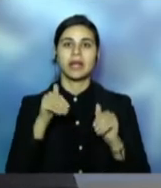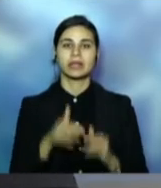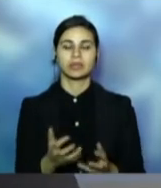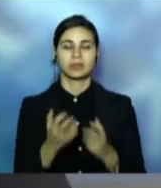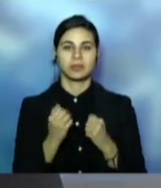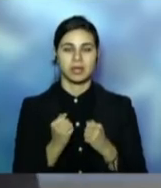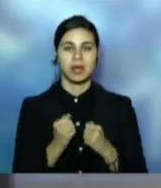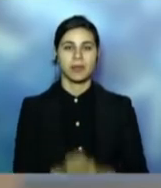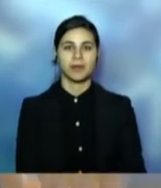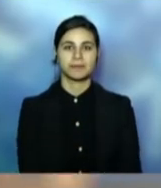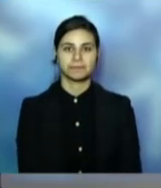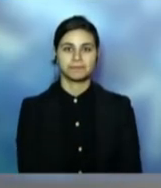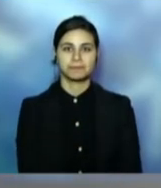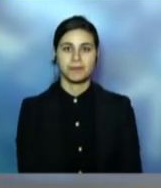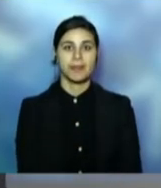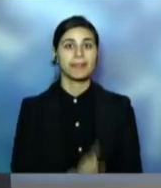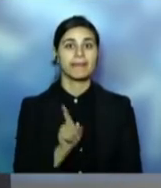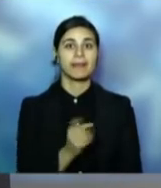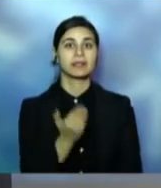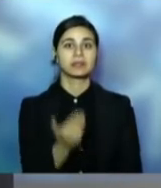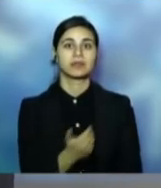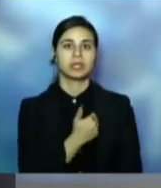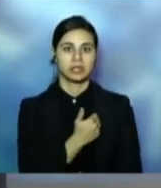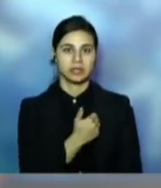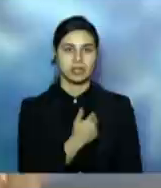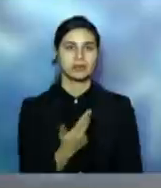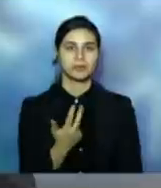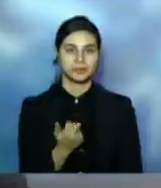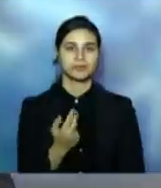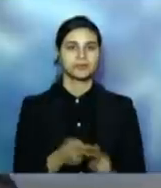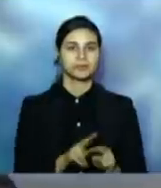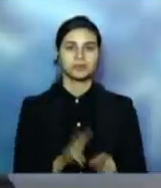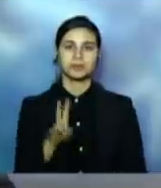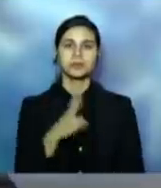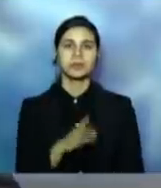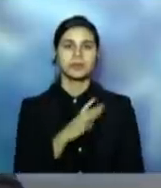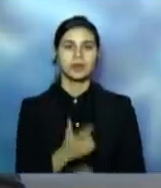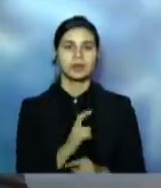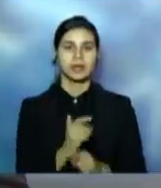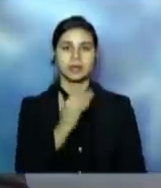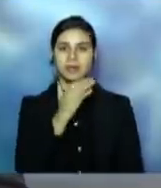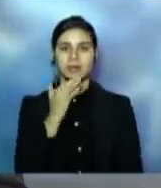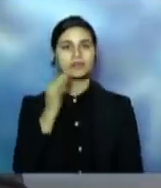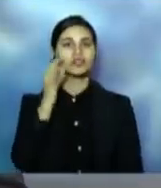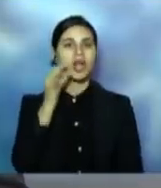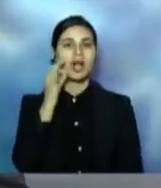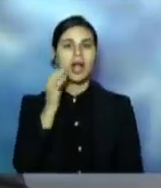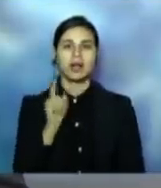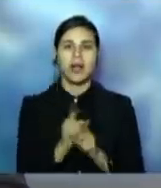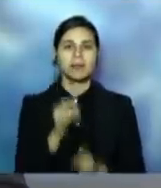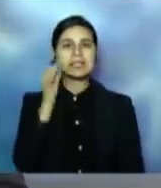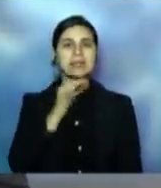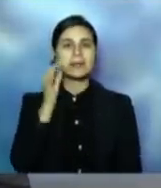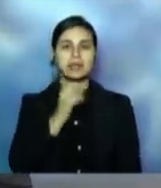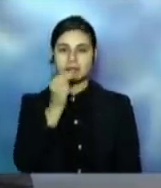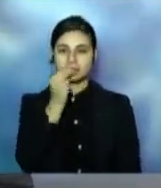გადაწყვეტილების მიღება. რაც თქვენ გსურთ, რა თქმა უნდა ეს არ უნდა იყოს ძალიან დიდი ნახშირწყლოვანი ულუფა და